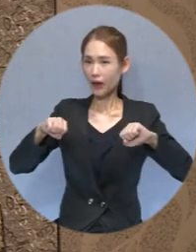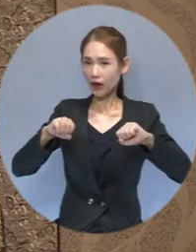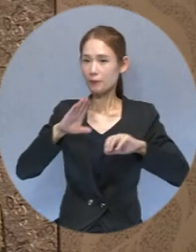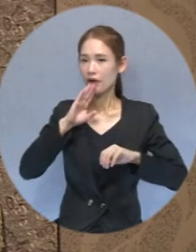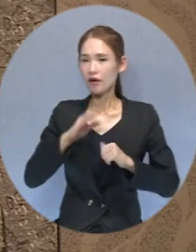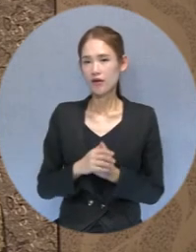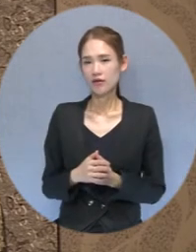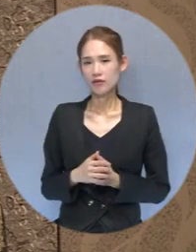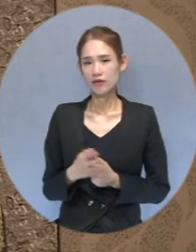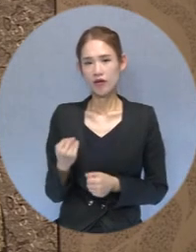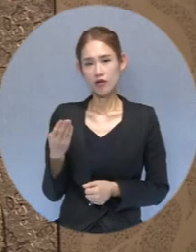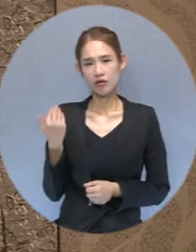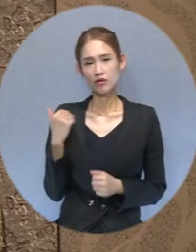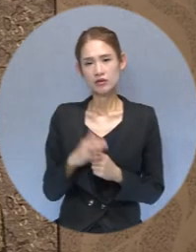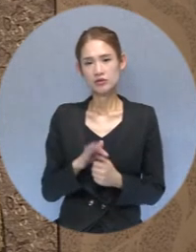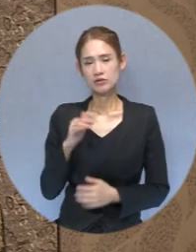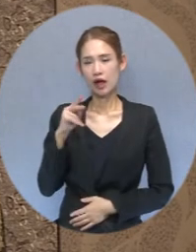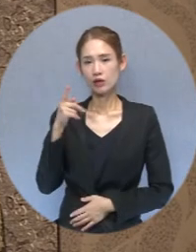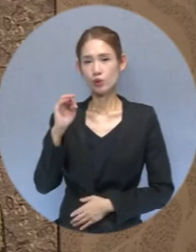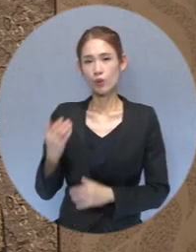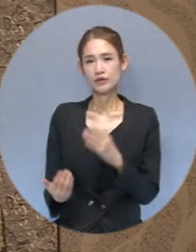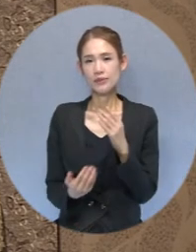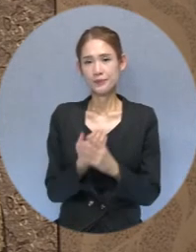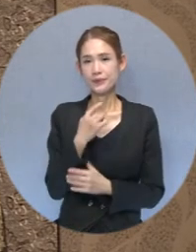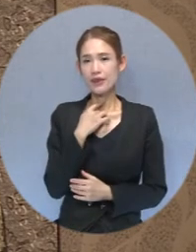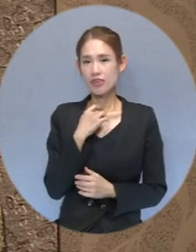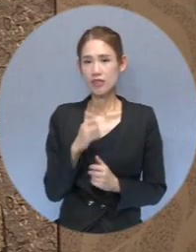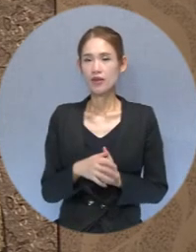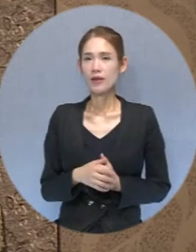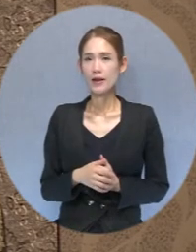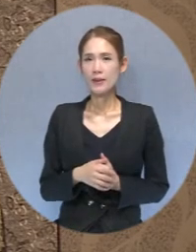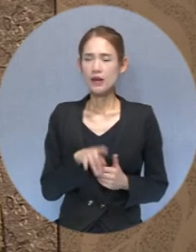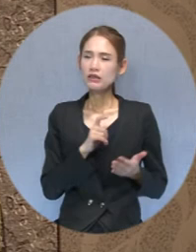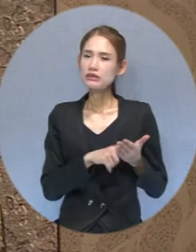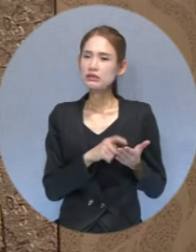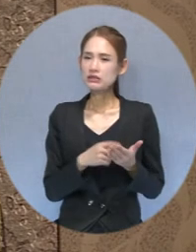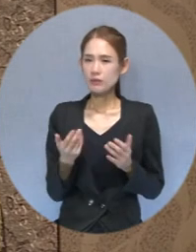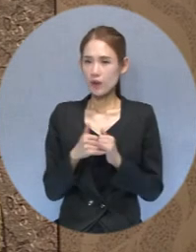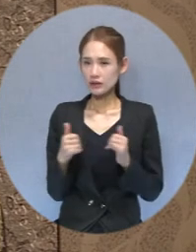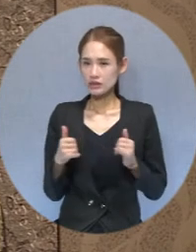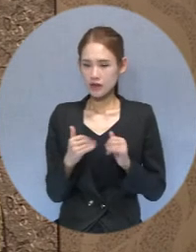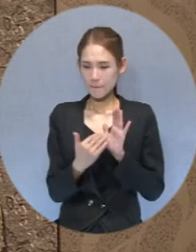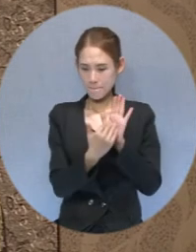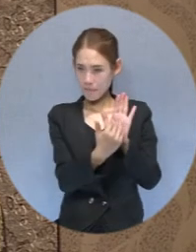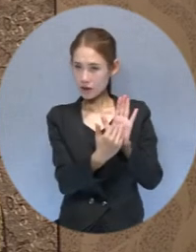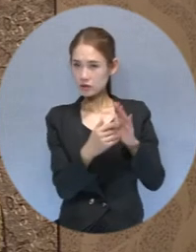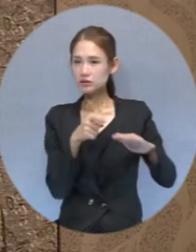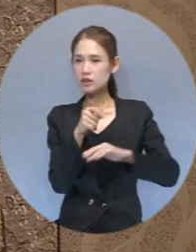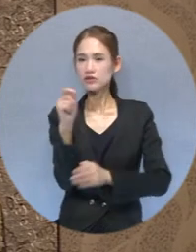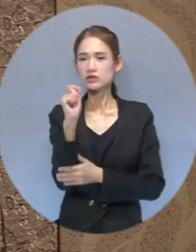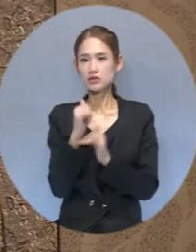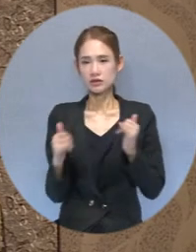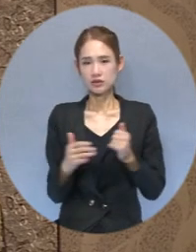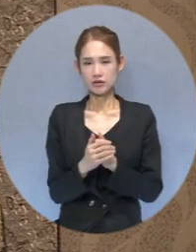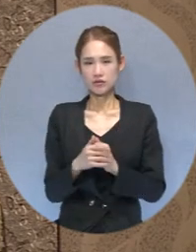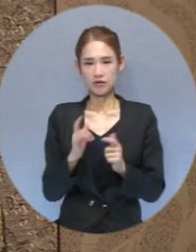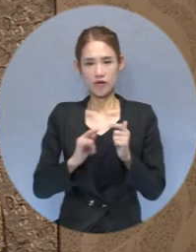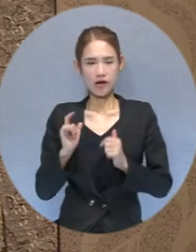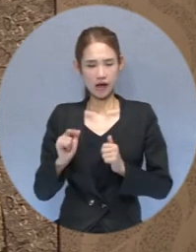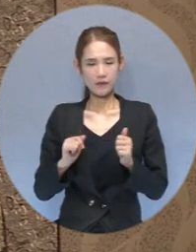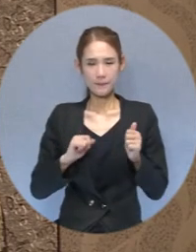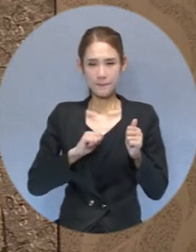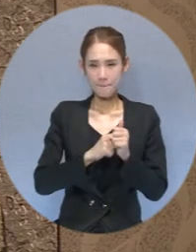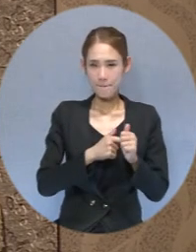그 와중에서는 얼마 전에 이제 뭐 강동에서 발생한 뭐 응급 환자를 가로막은 택시 기사 사건이 있고 그에 따른 강력한 처벌을 하다